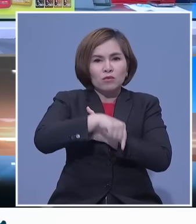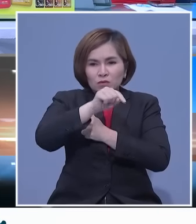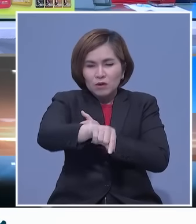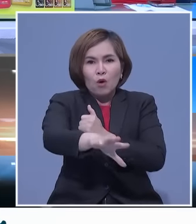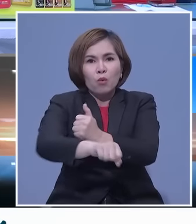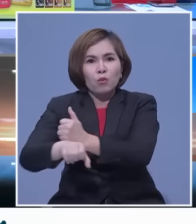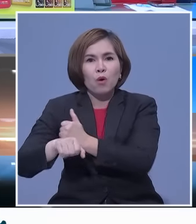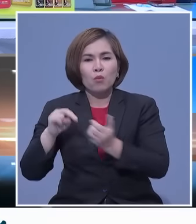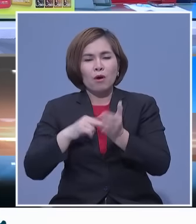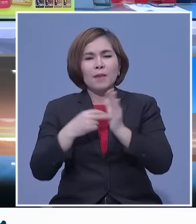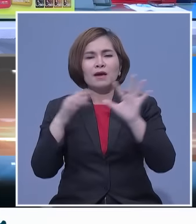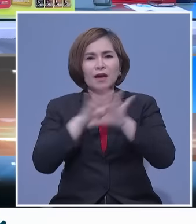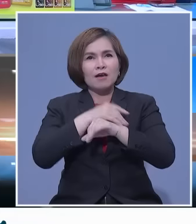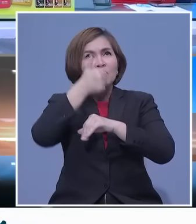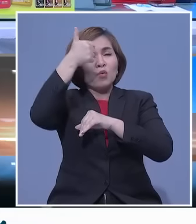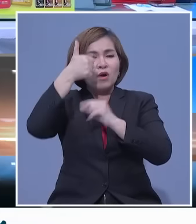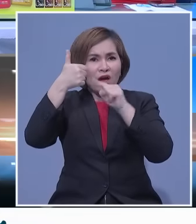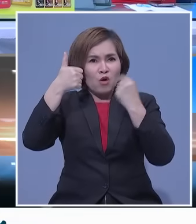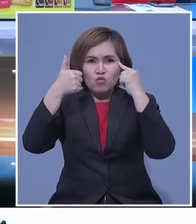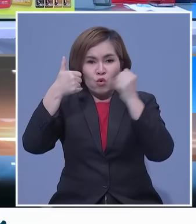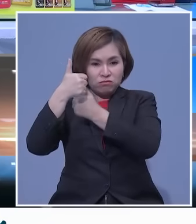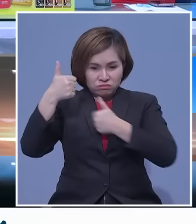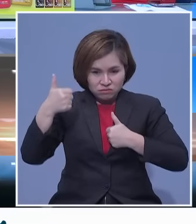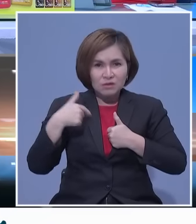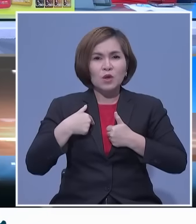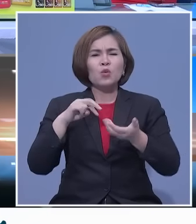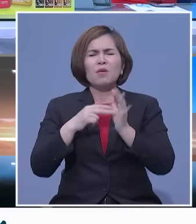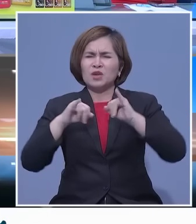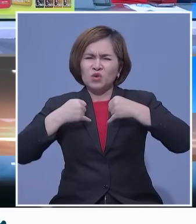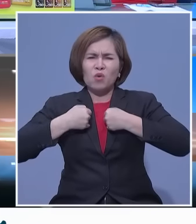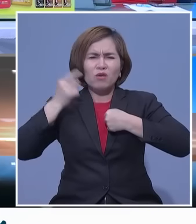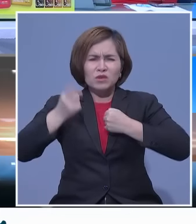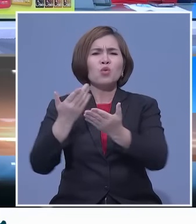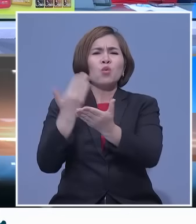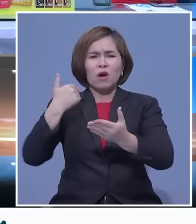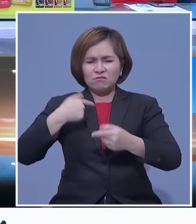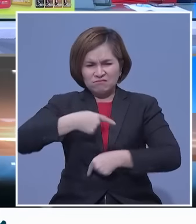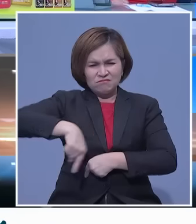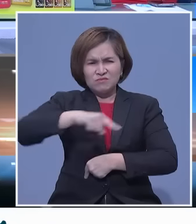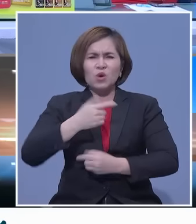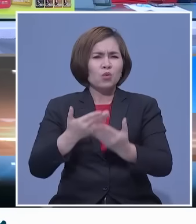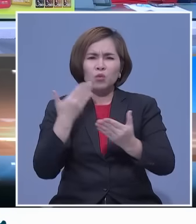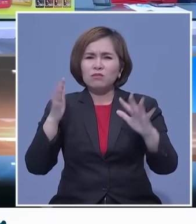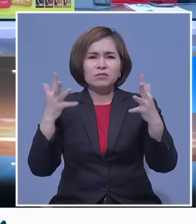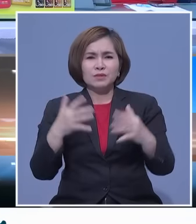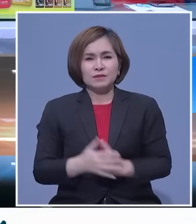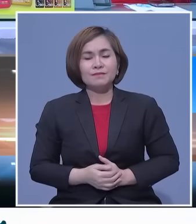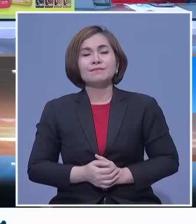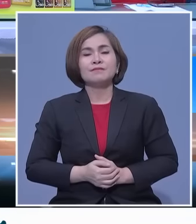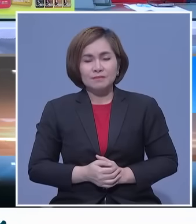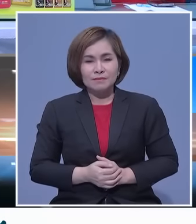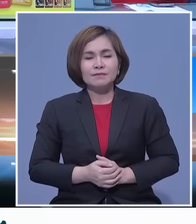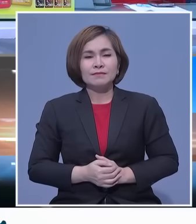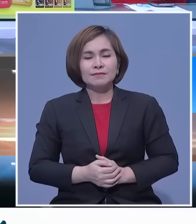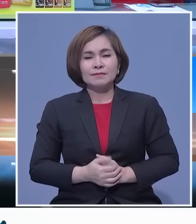อัพระดับไหนนะและสุดท้ายอาจารย์ก็บอกว่าคนที่รวยก็มีแต่เจ้าของหรือว่าคนที่เขาอยู่หัวๆจริงๆอ่ะนะคะที